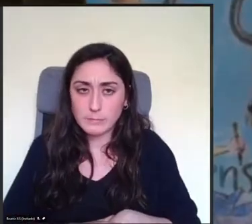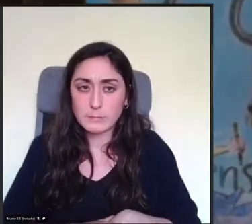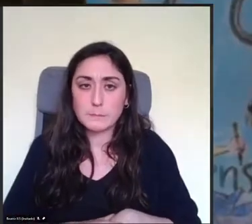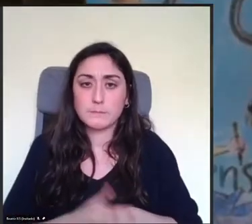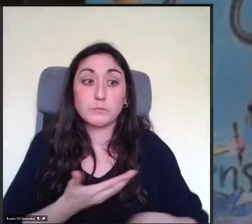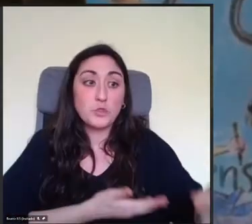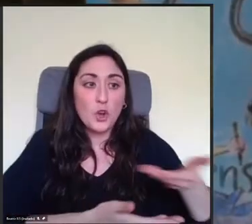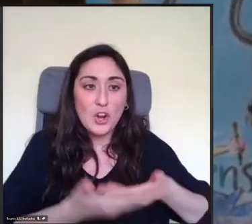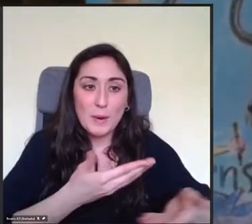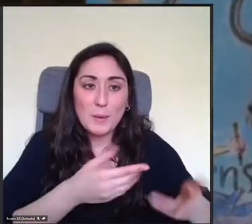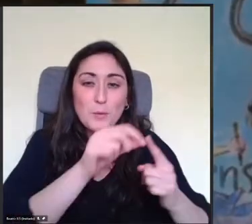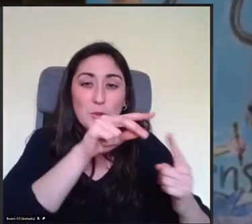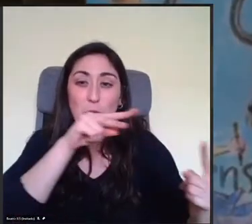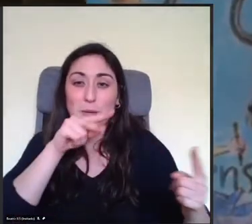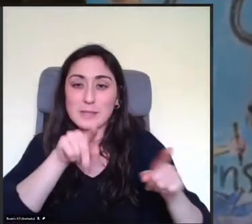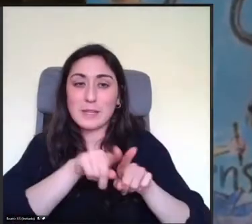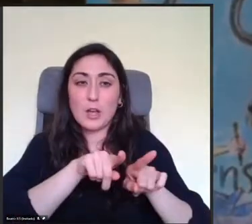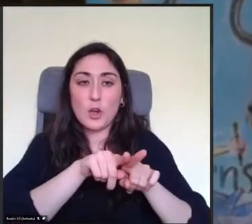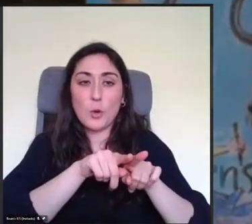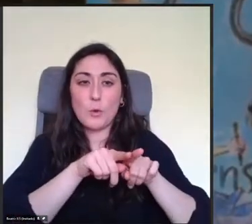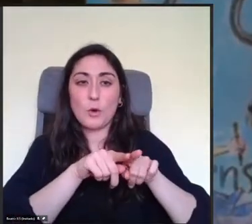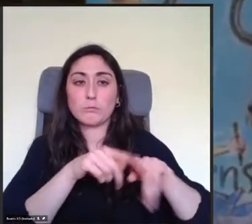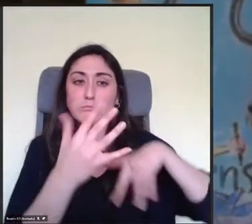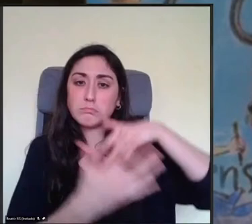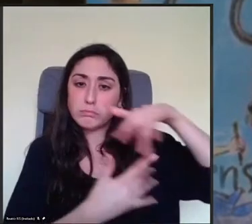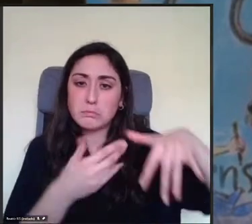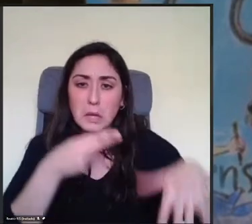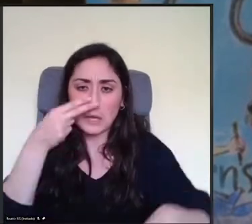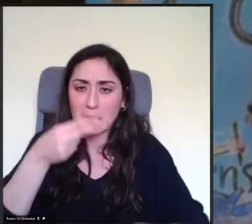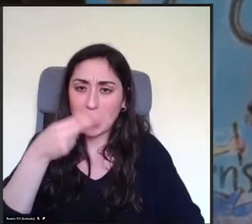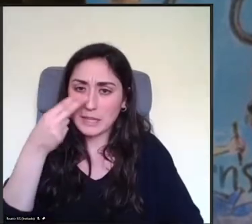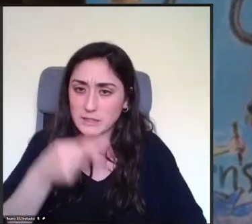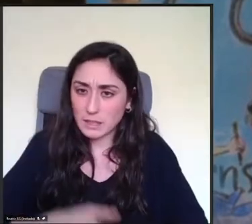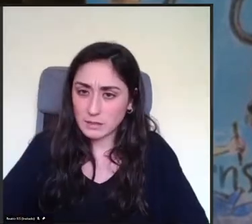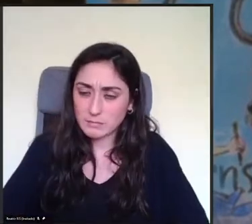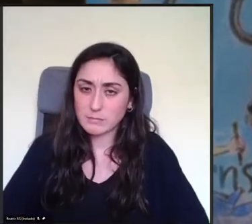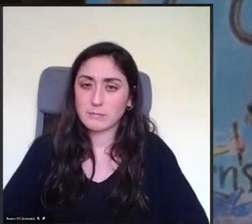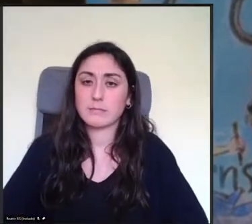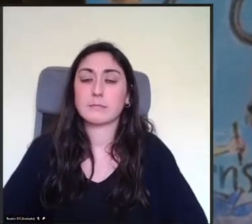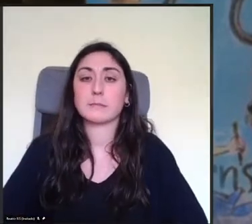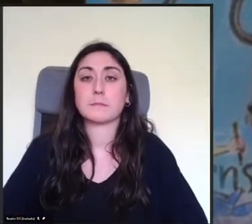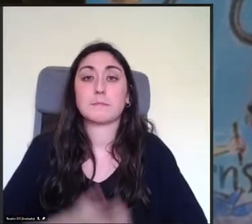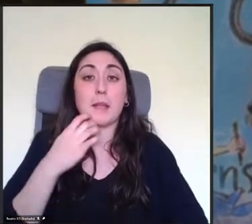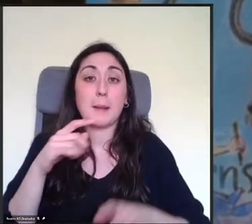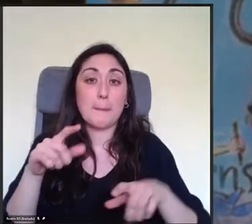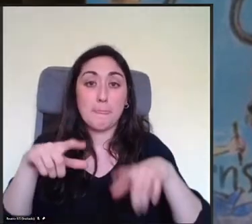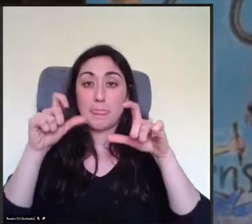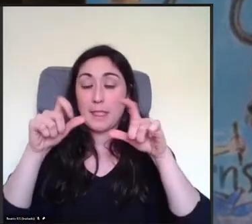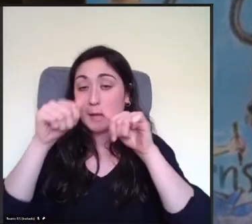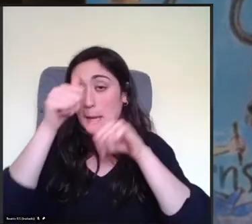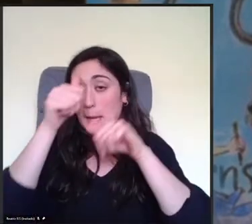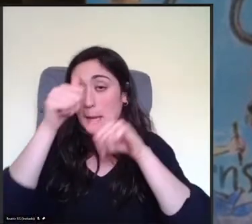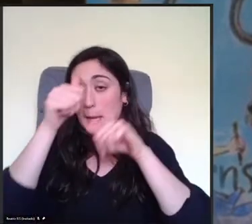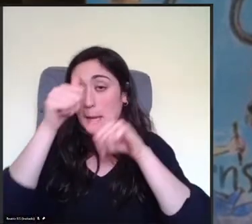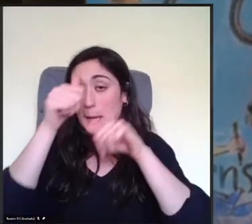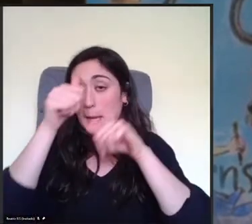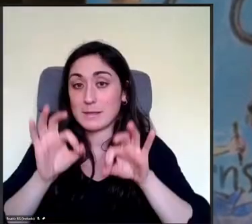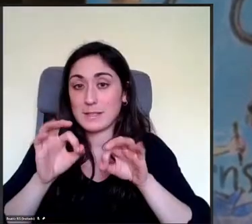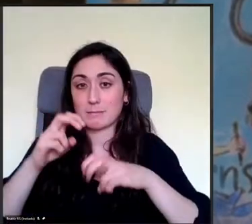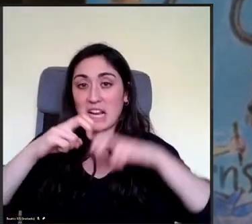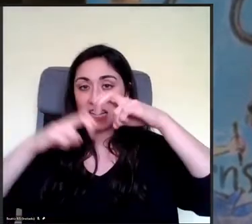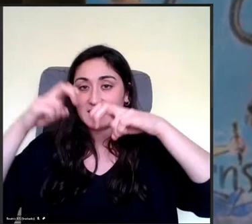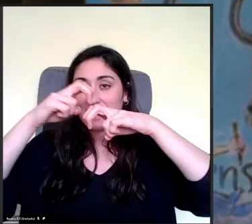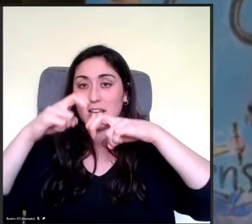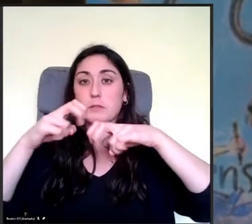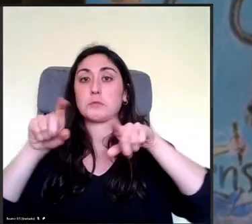més interessants. He posat aquesta imatge de la colla castellera a tall d'exemple. Sempre tothom que em coneix sap